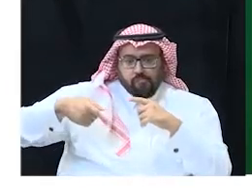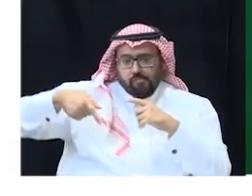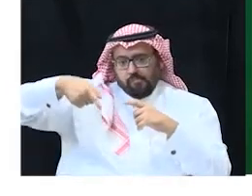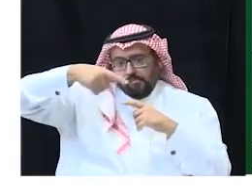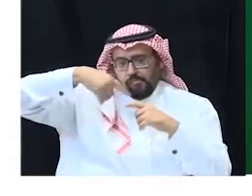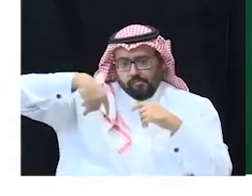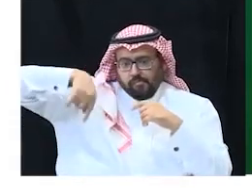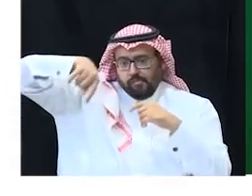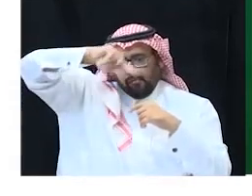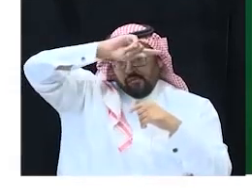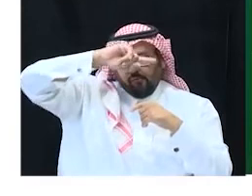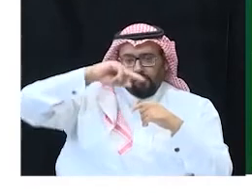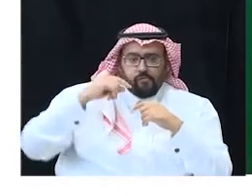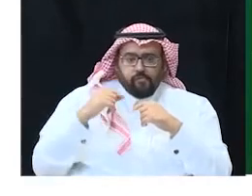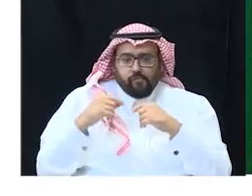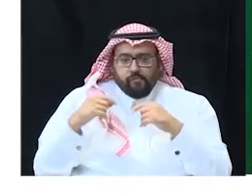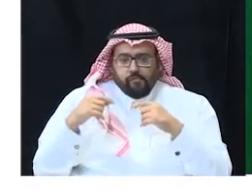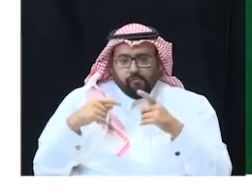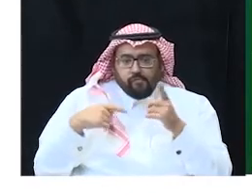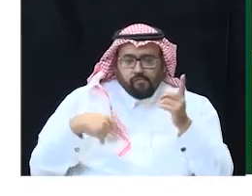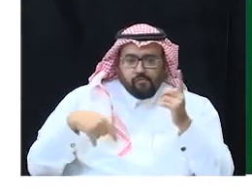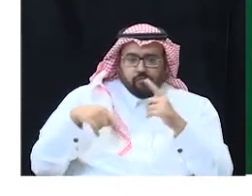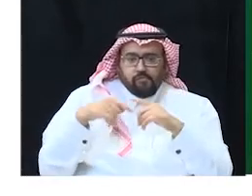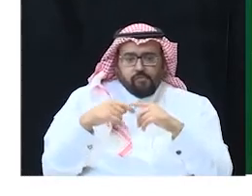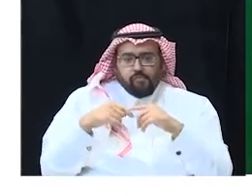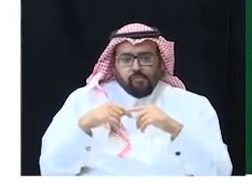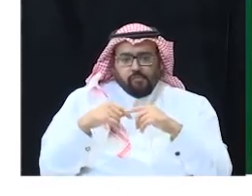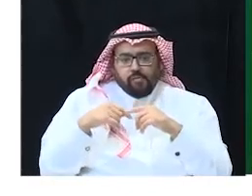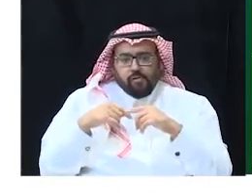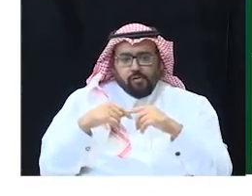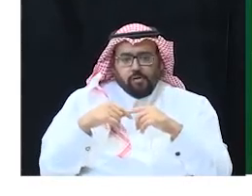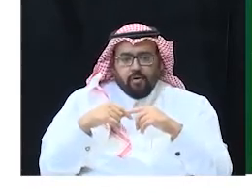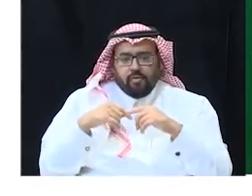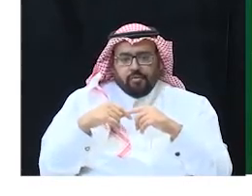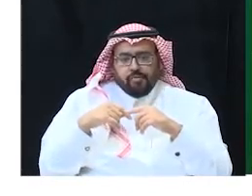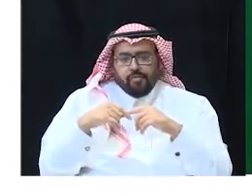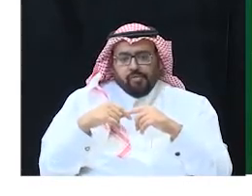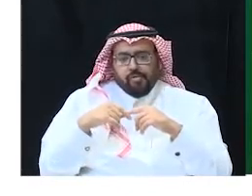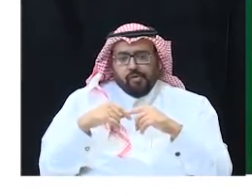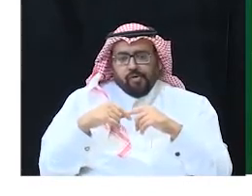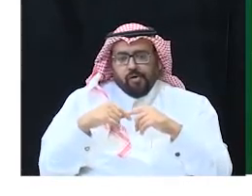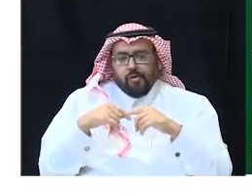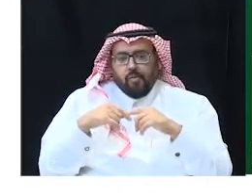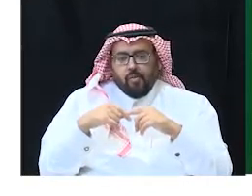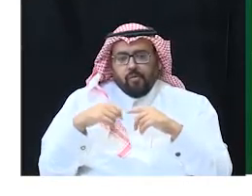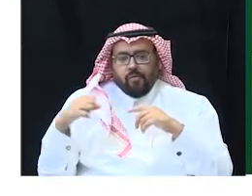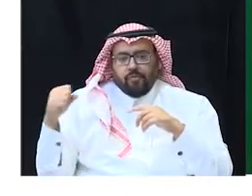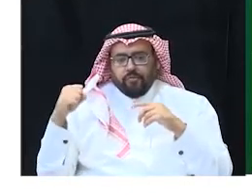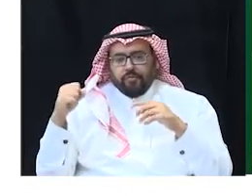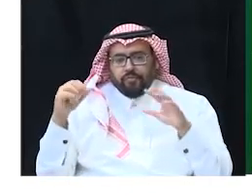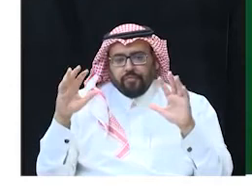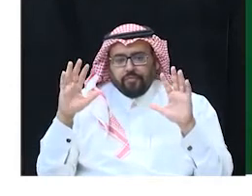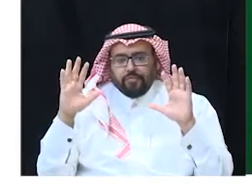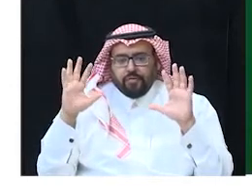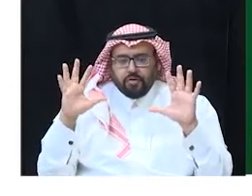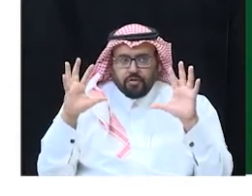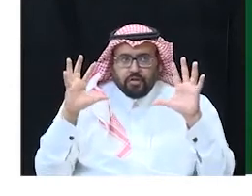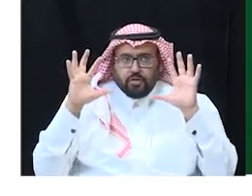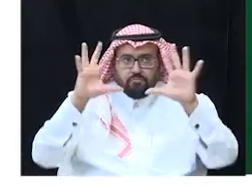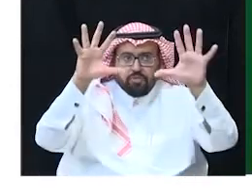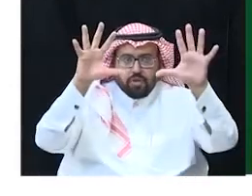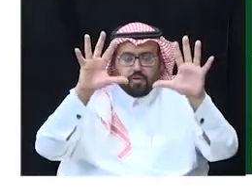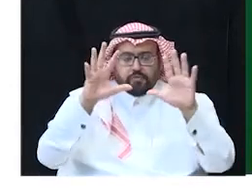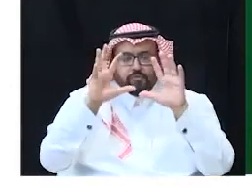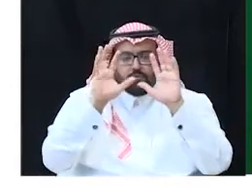بعدين ركل الكرة على المرمى، يؤثر الحارس أو حارس المرمى بقوة